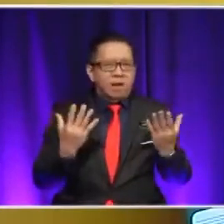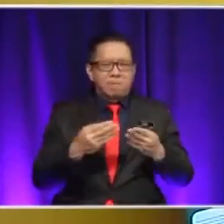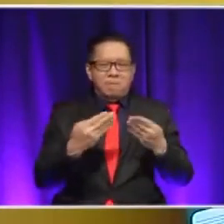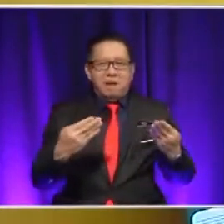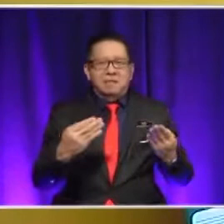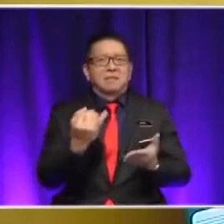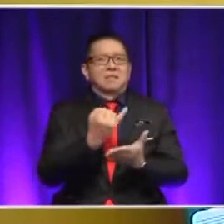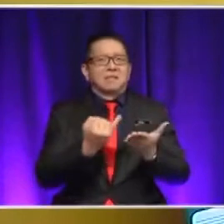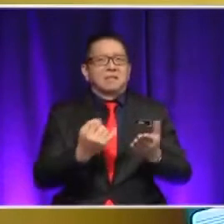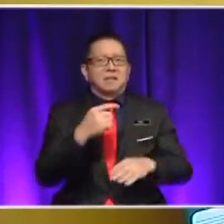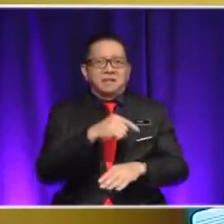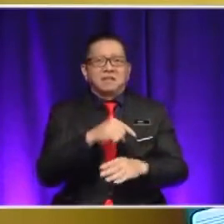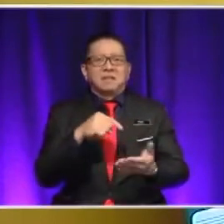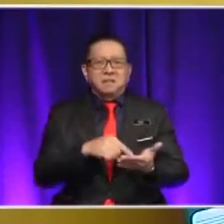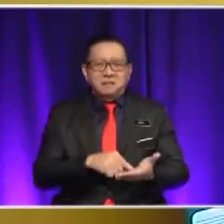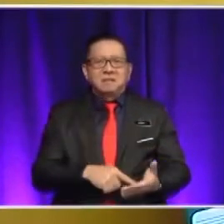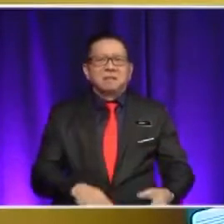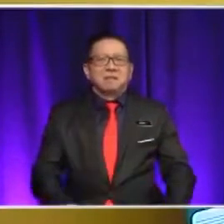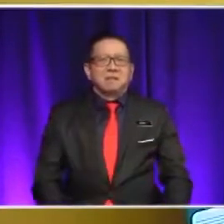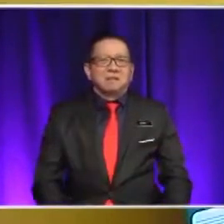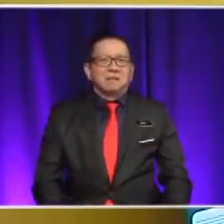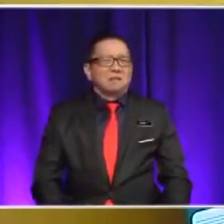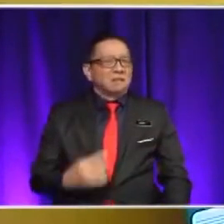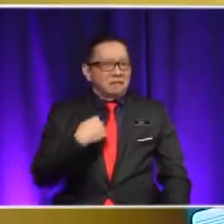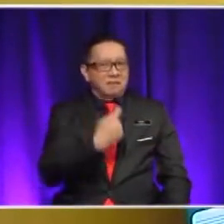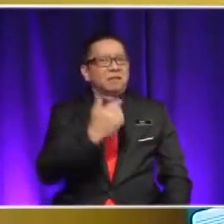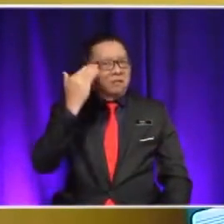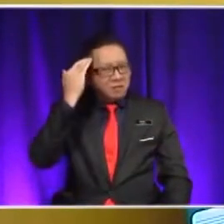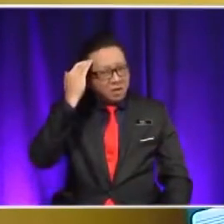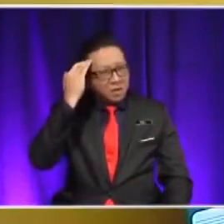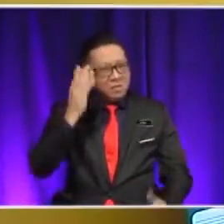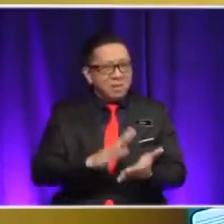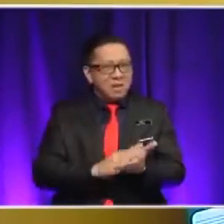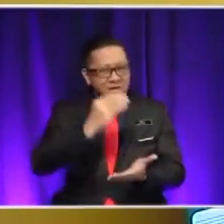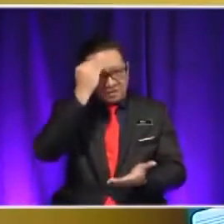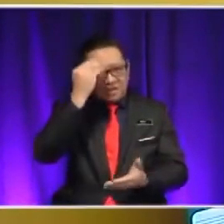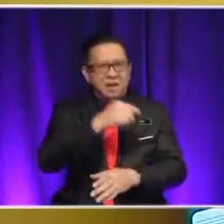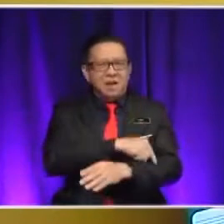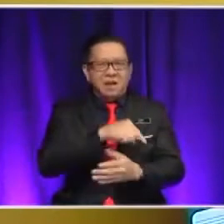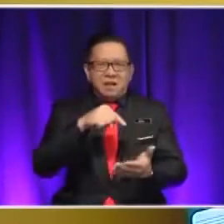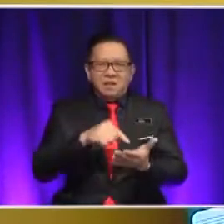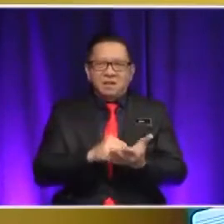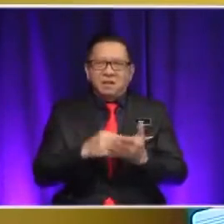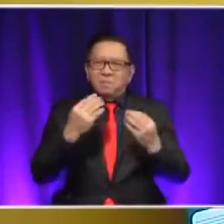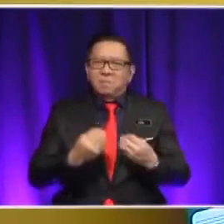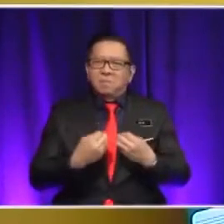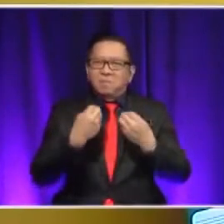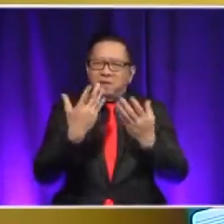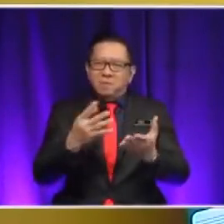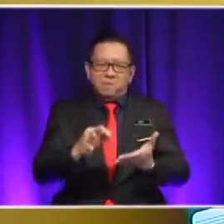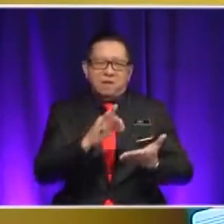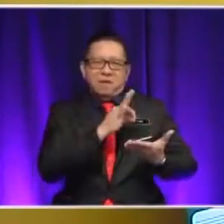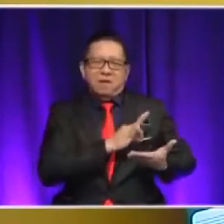hari ini Baiklah ceguk kita punah tahu Ambo ya kita baca hari ini pun akan memberikan manfaat kepada semua nonton jadi